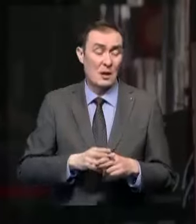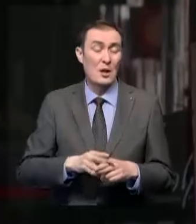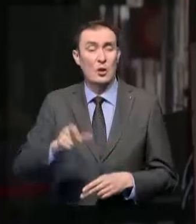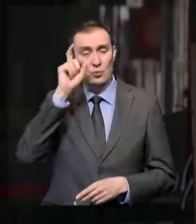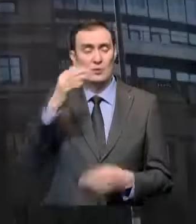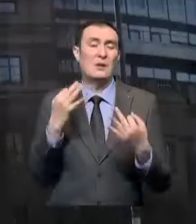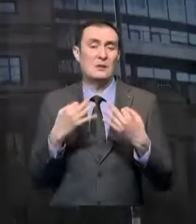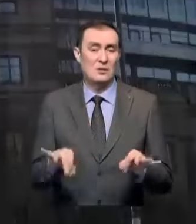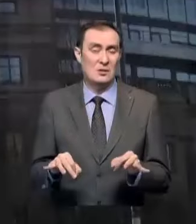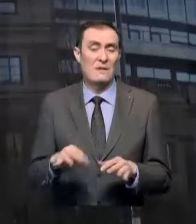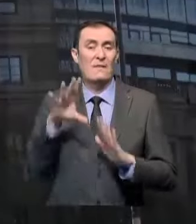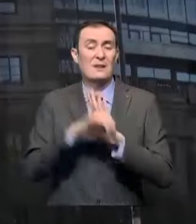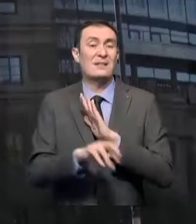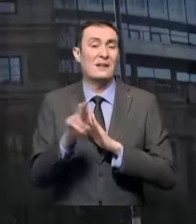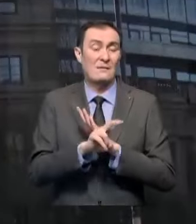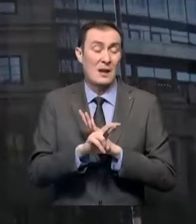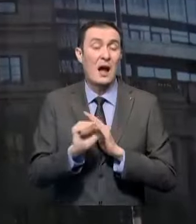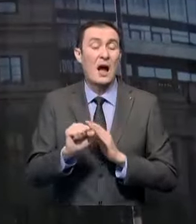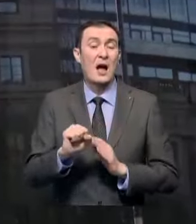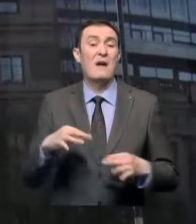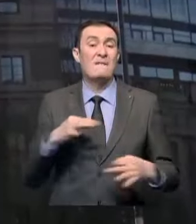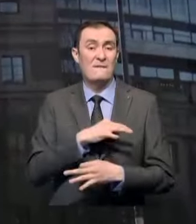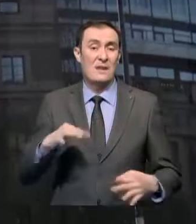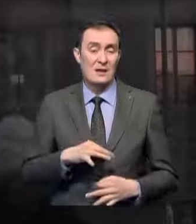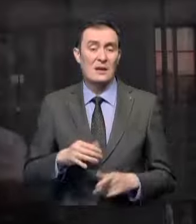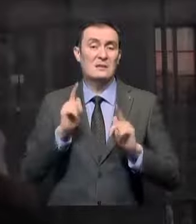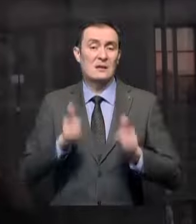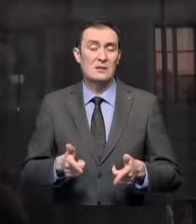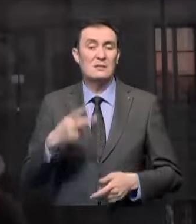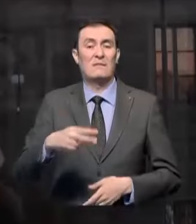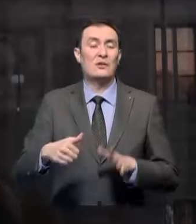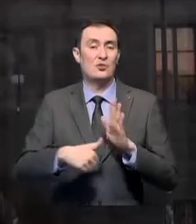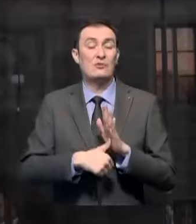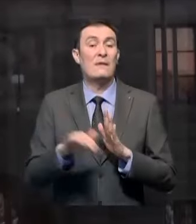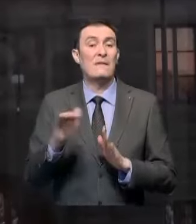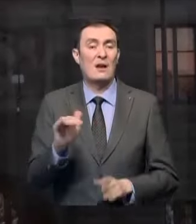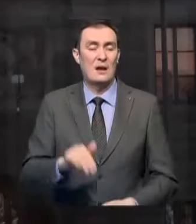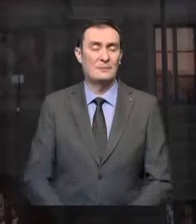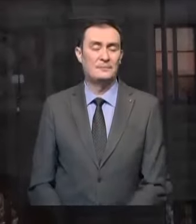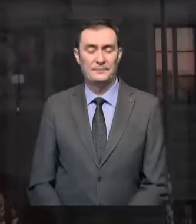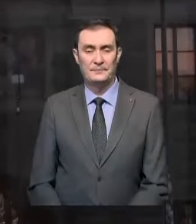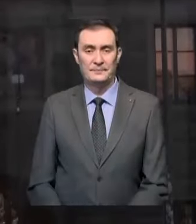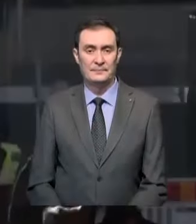Анкара дала свое согласие в конце января этого года, а Будапешт 26 февраля.